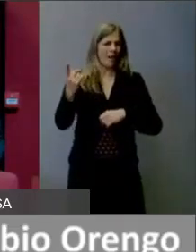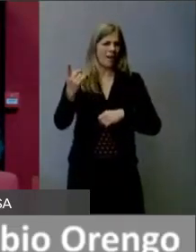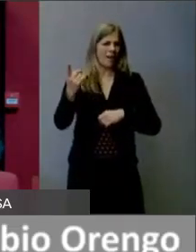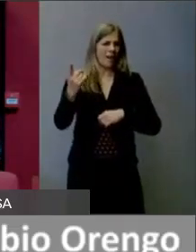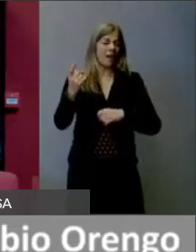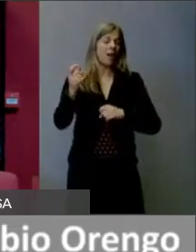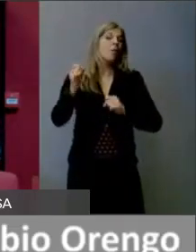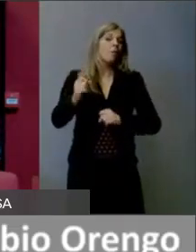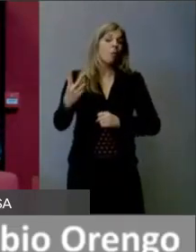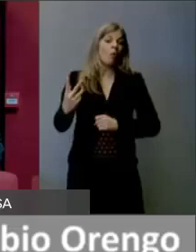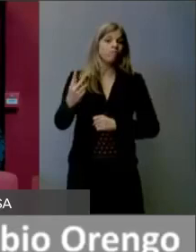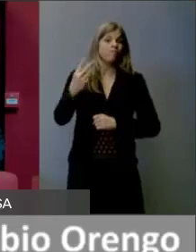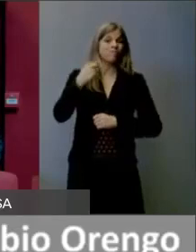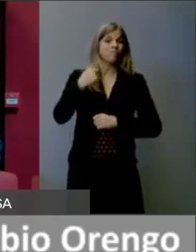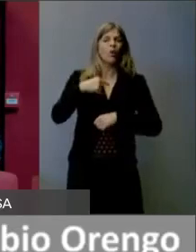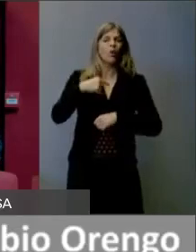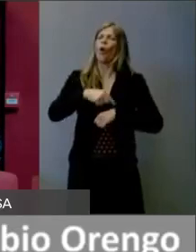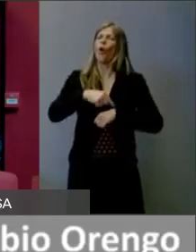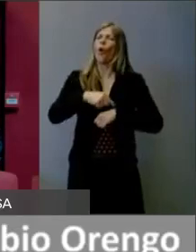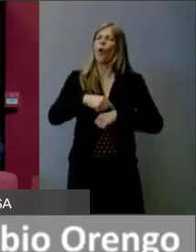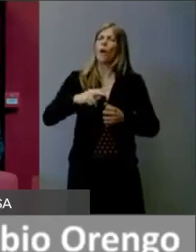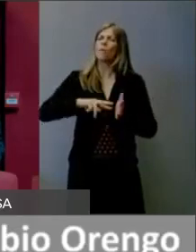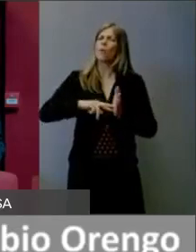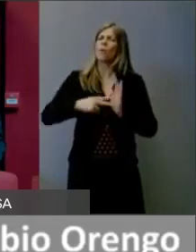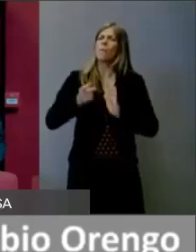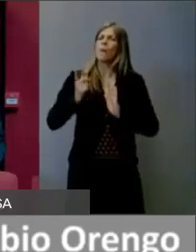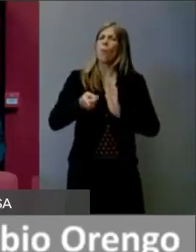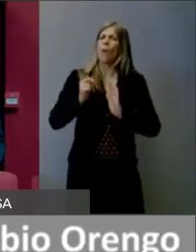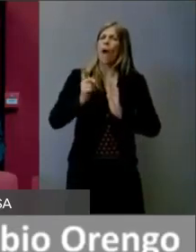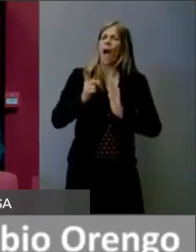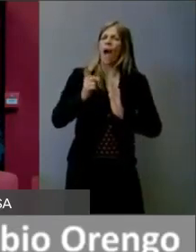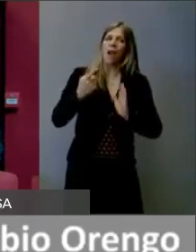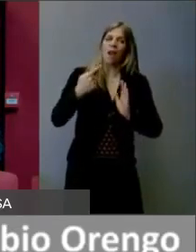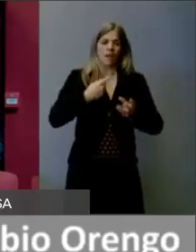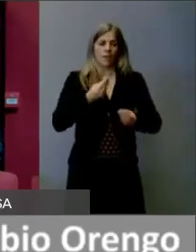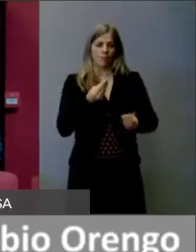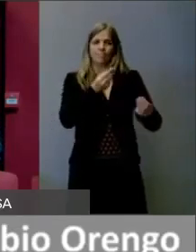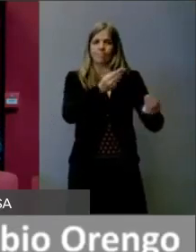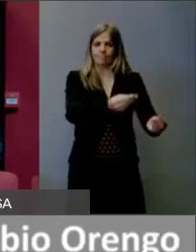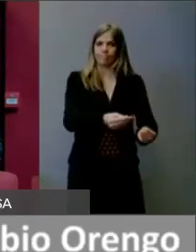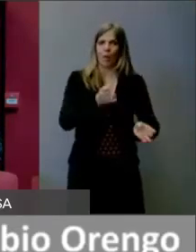magari ci può indicare anche rispetto alle informazioni che ha ricevuto dai cittadini, per